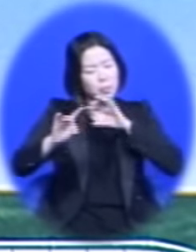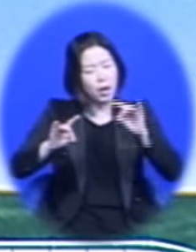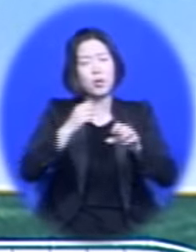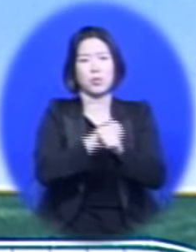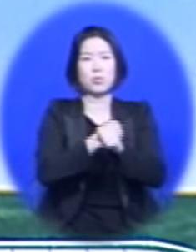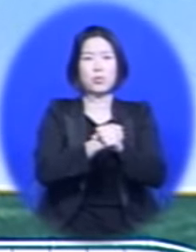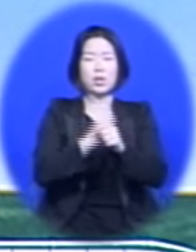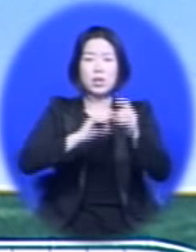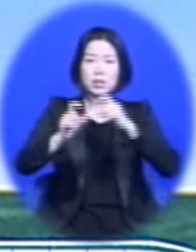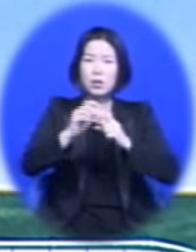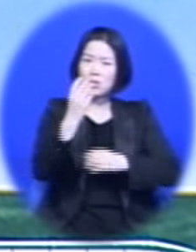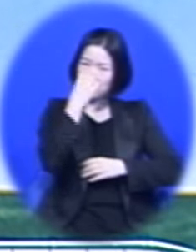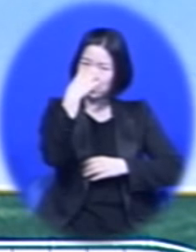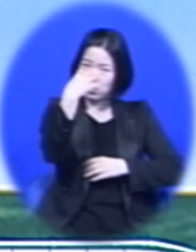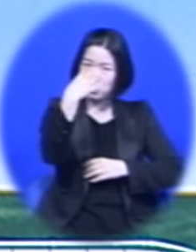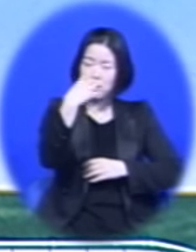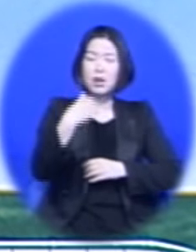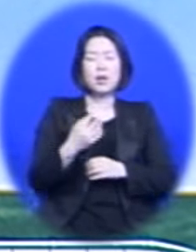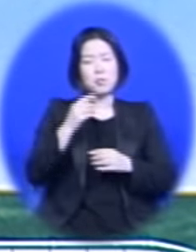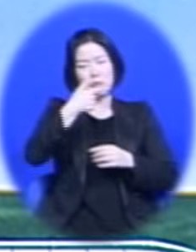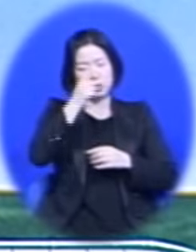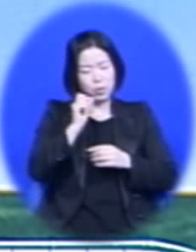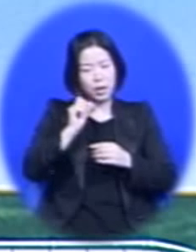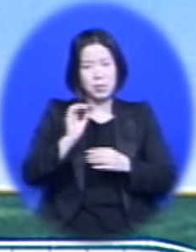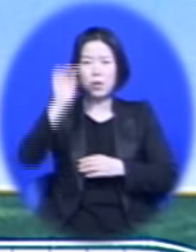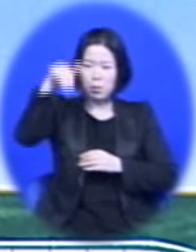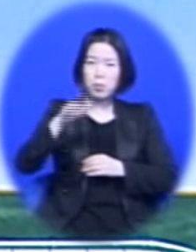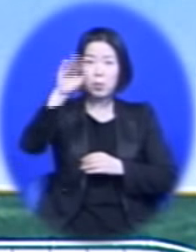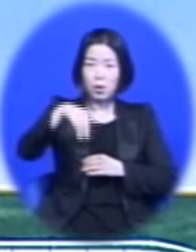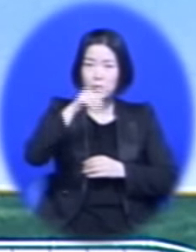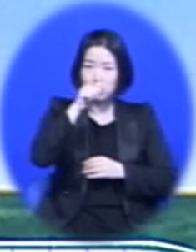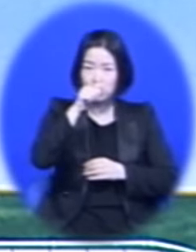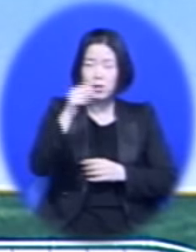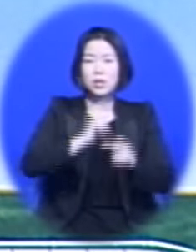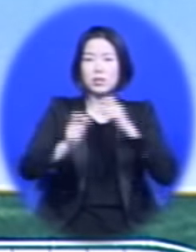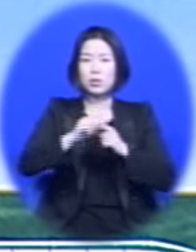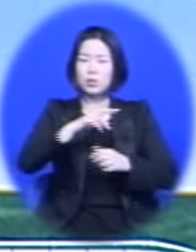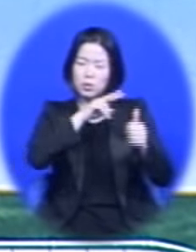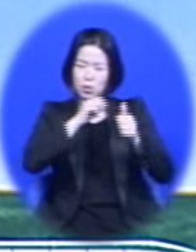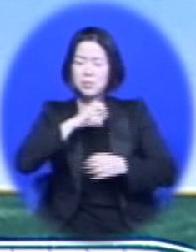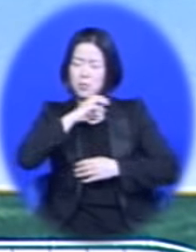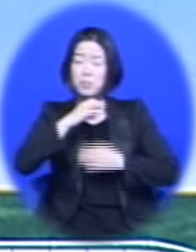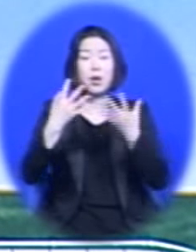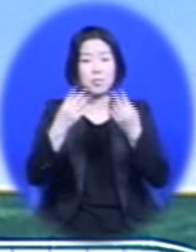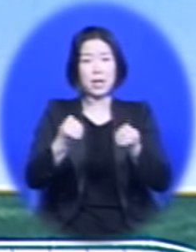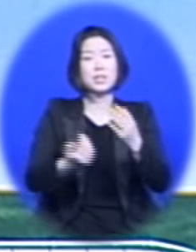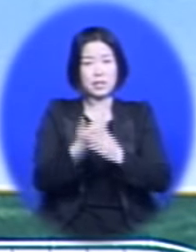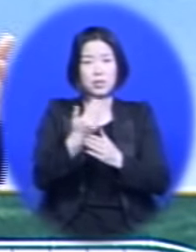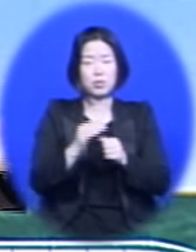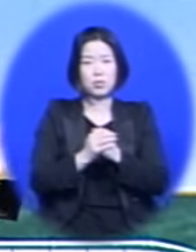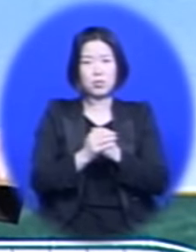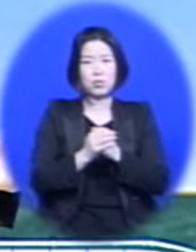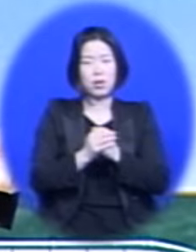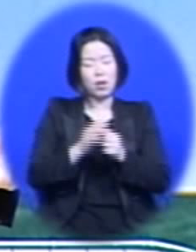더 교만과 열등감에 오르락내리고 더 원망과 불평이 많아지고